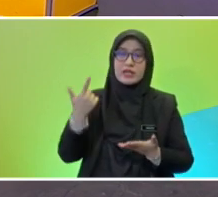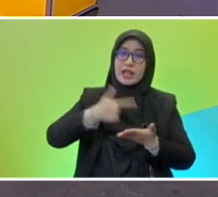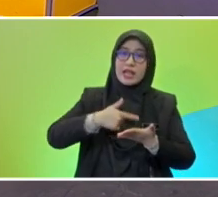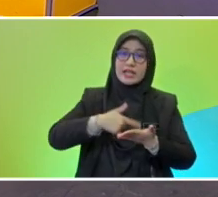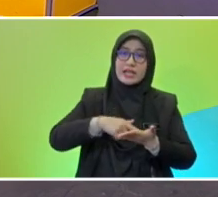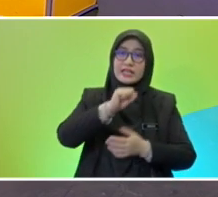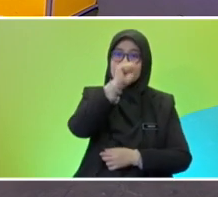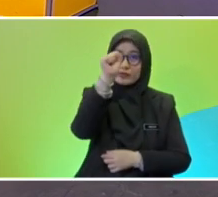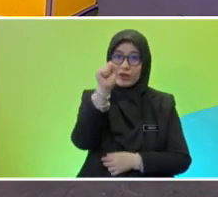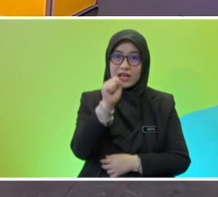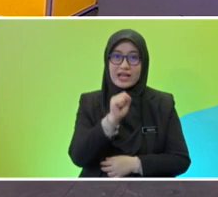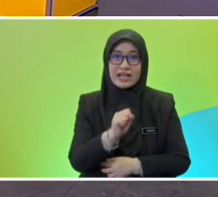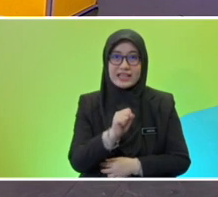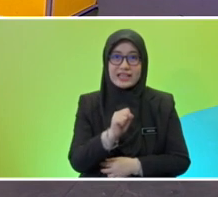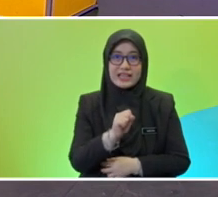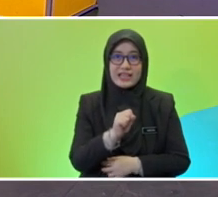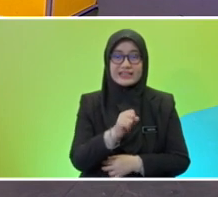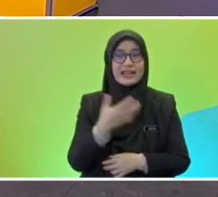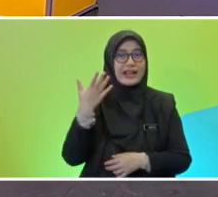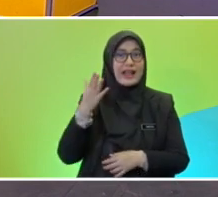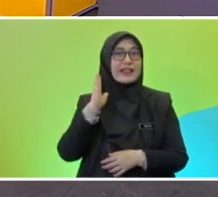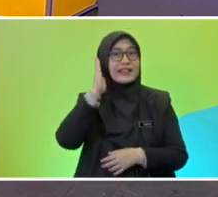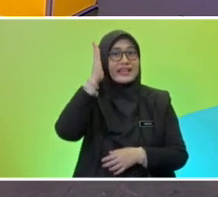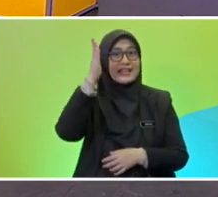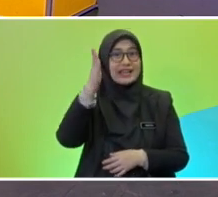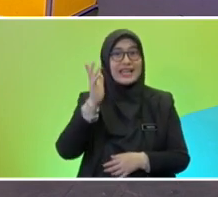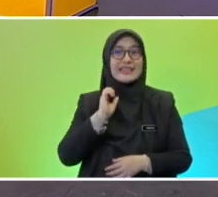sebelum itu nanti ganjaran itu kita buat yang terakhir